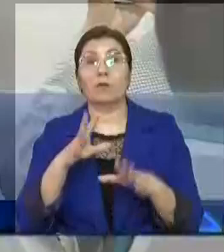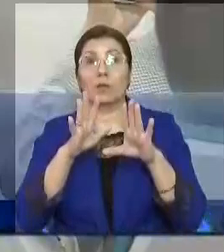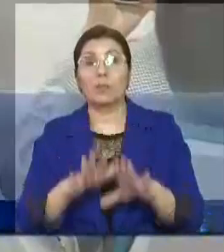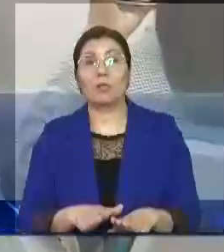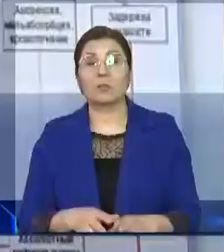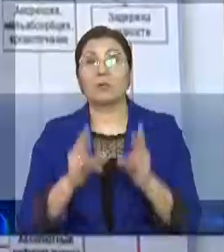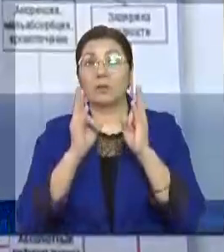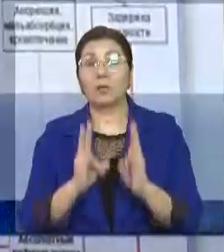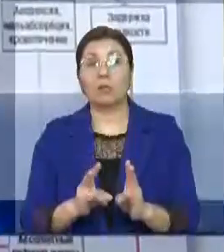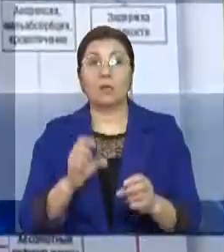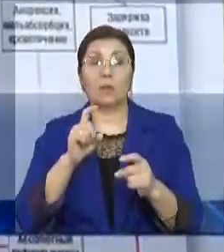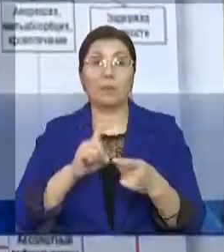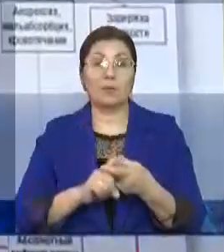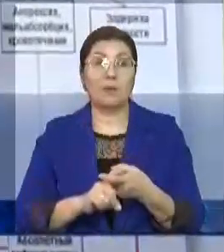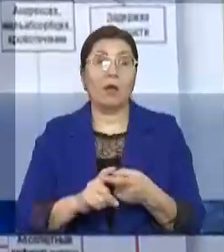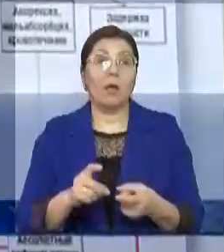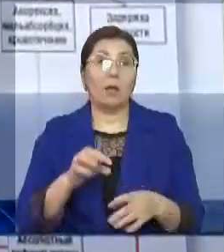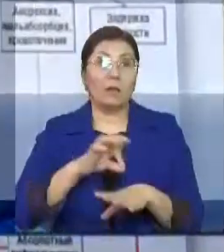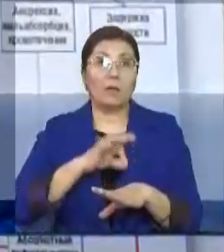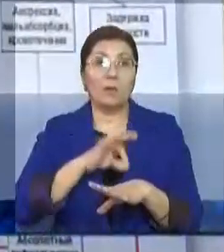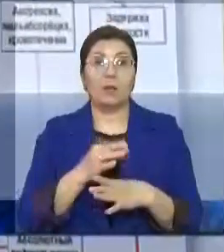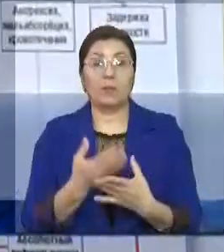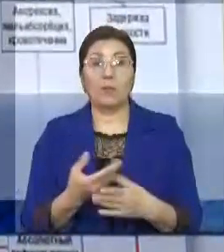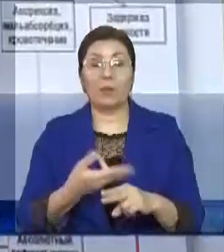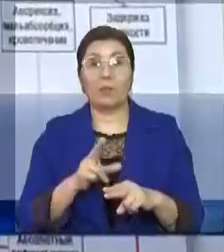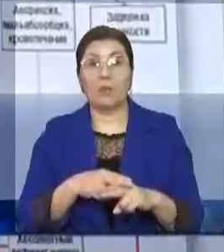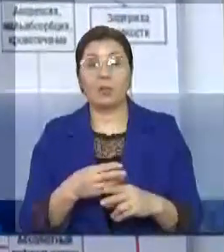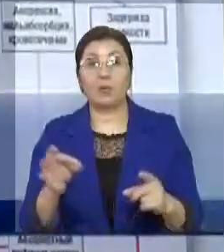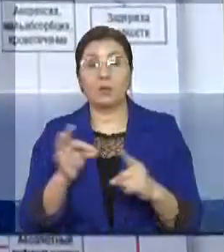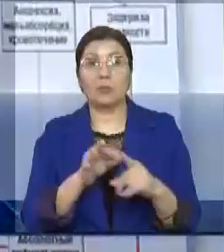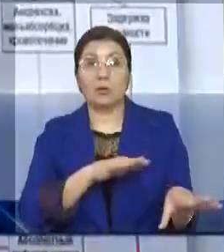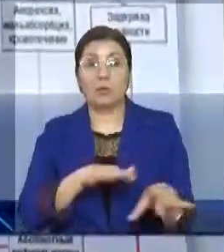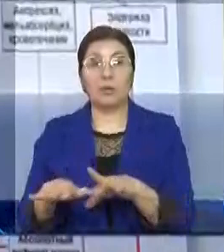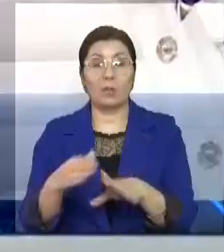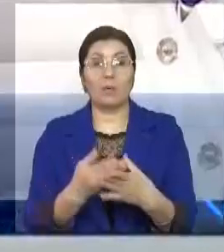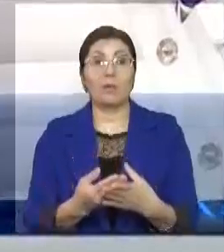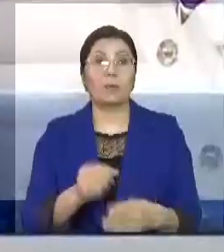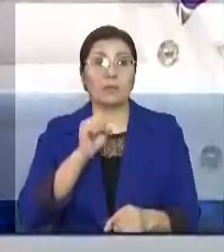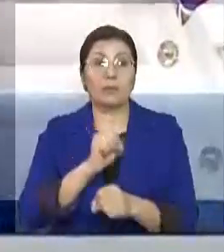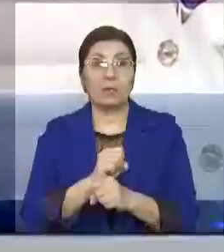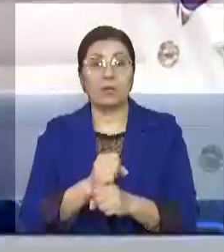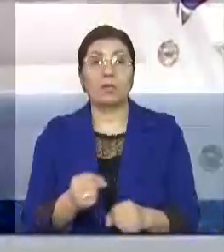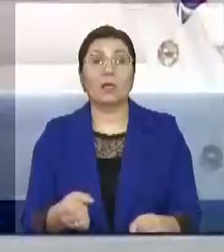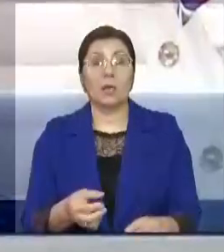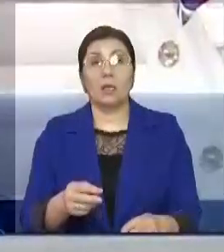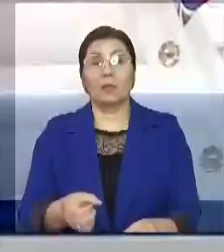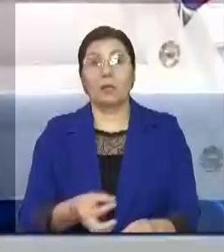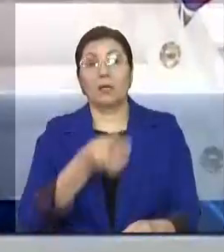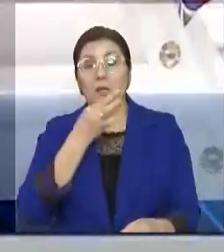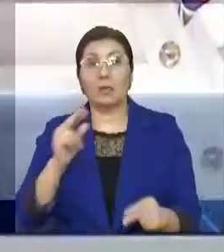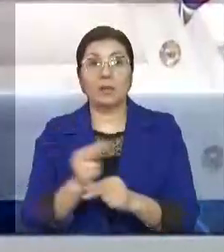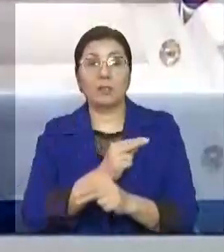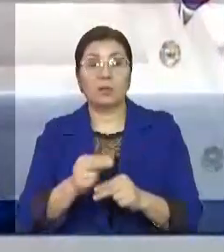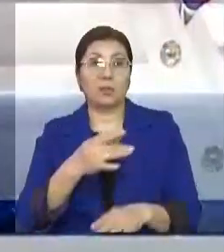по смертности населения после онкологических заболеваний. Поэтому цель прошедшего мероприятия – профилактика и своевременное лечение данной